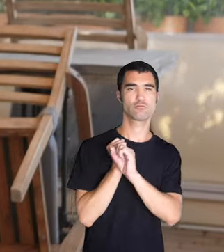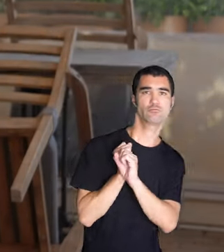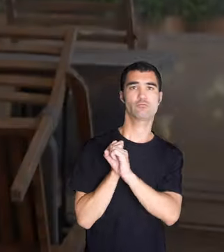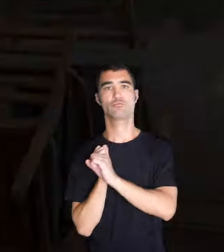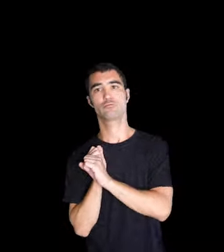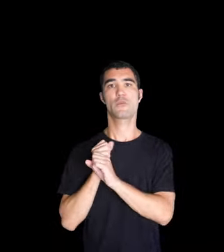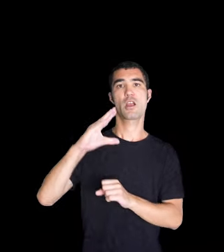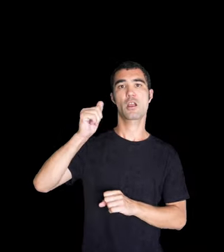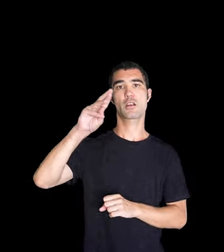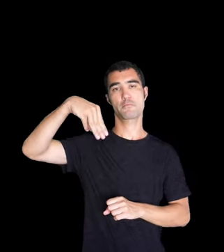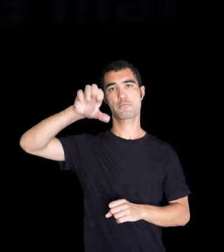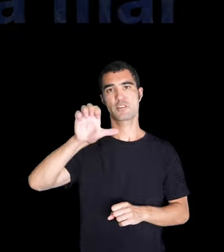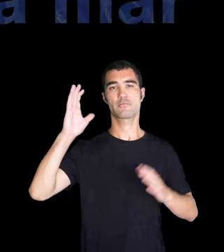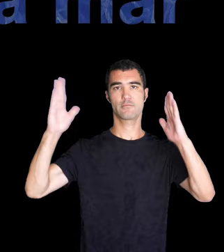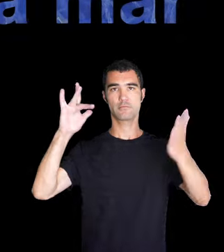per la Carme.